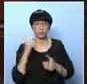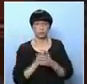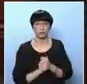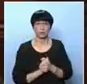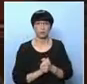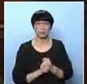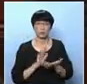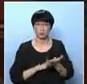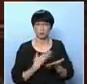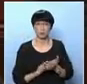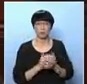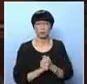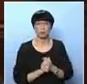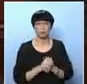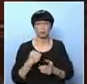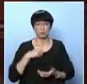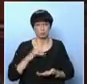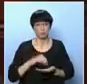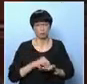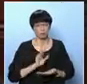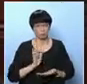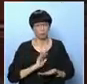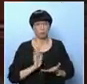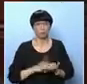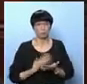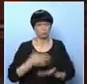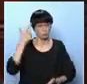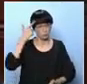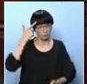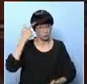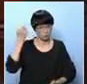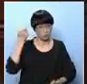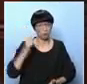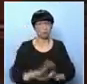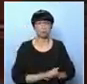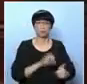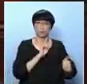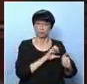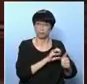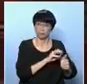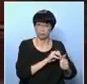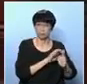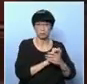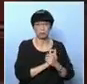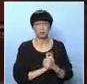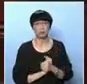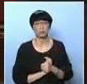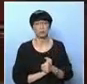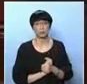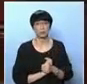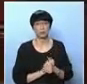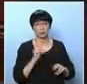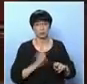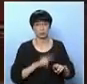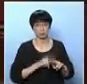供求咯。不過就算唔係我決定都好，我相信我哋有我哋嘅智慧，可以遊說話俾我哋祖